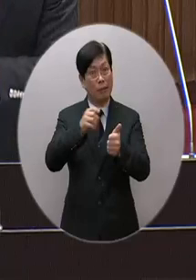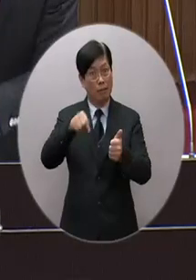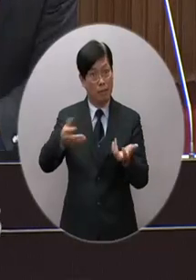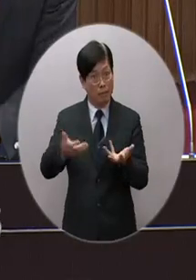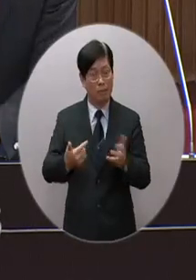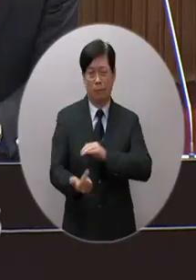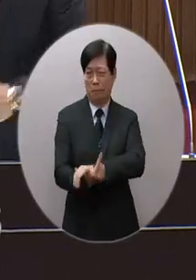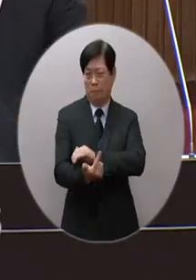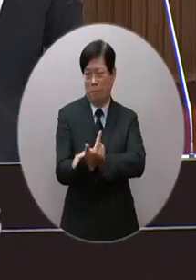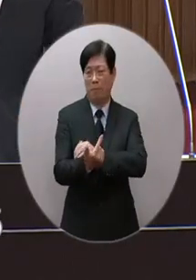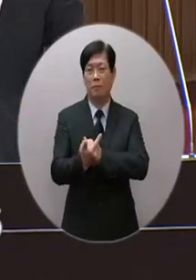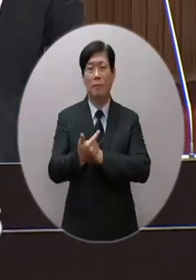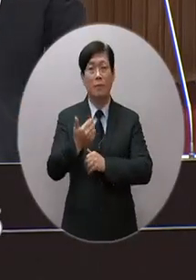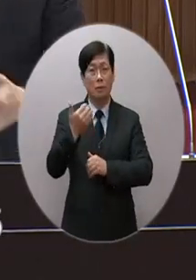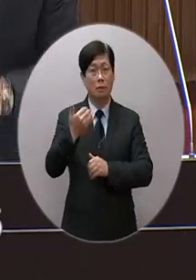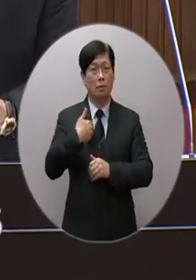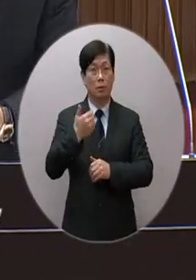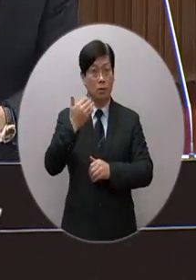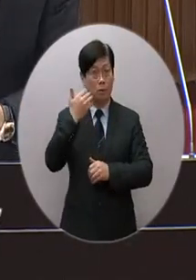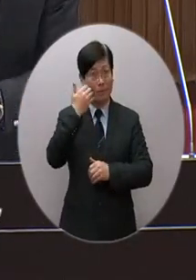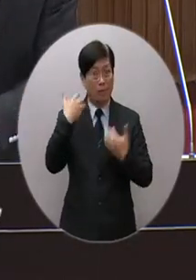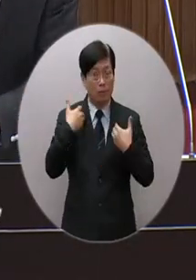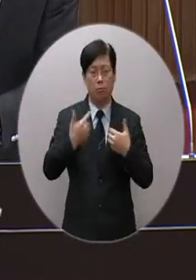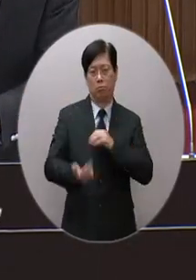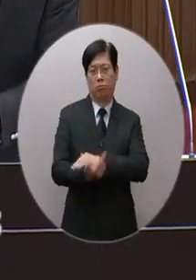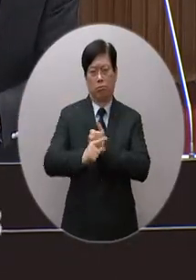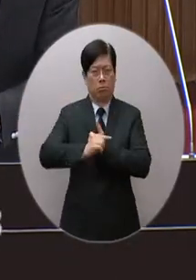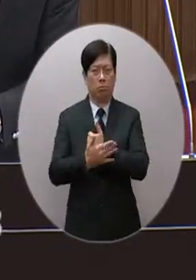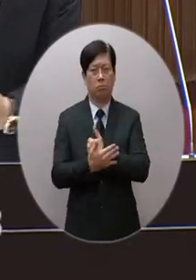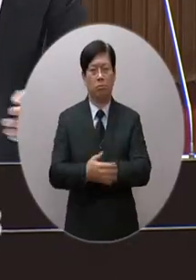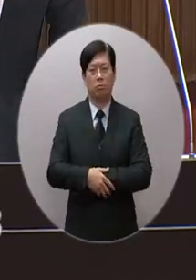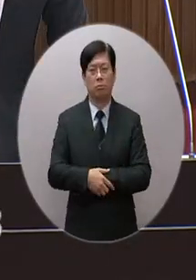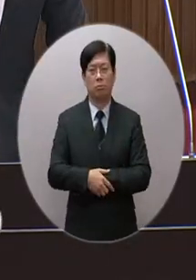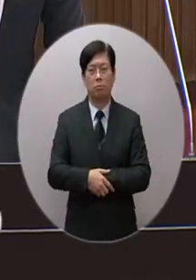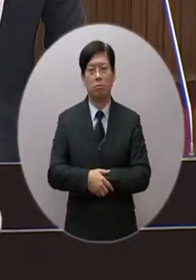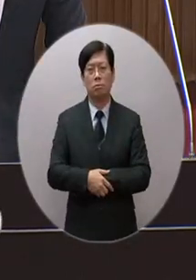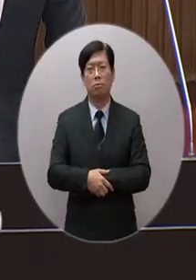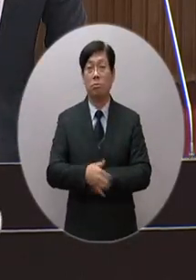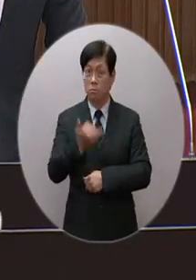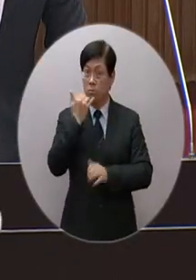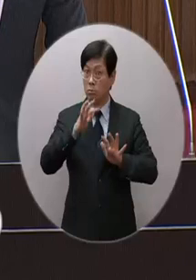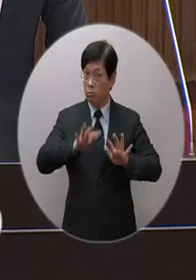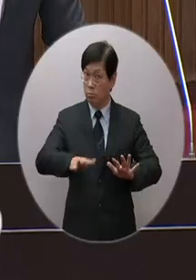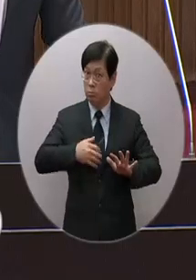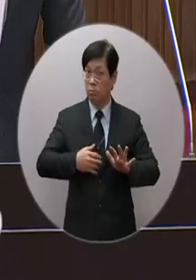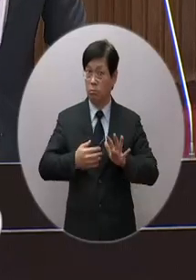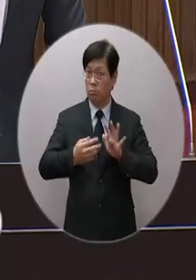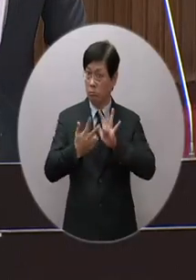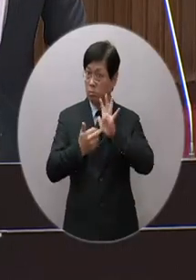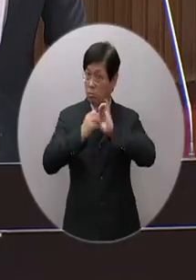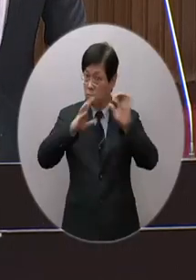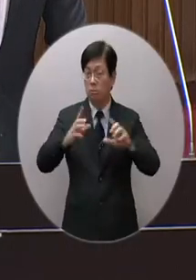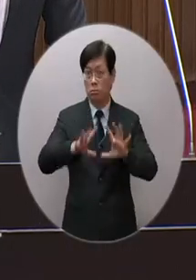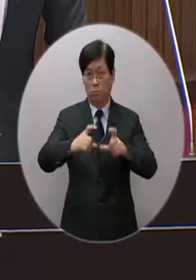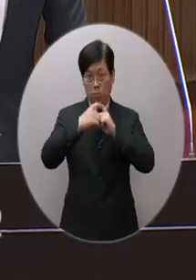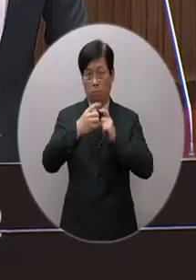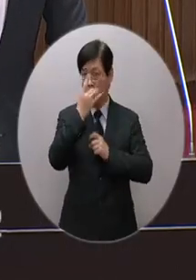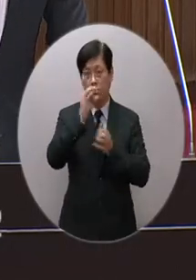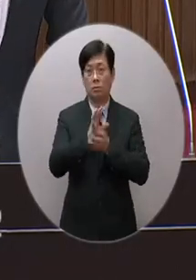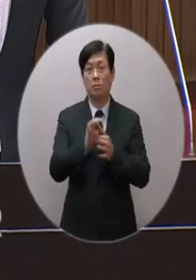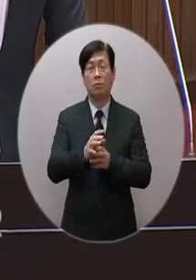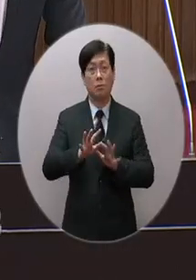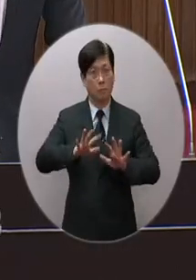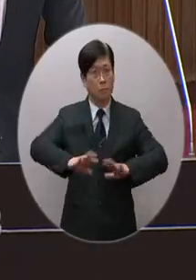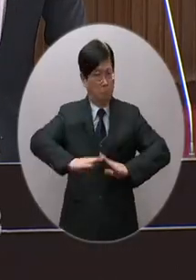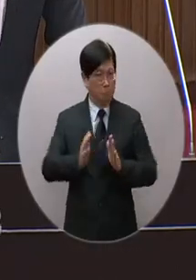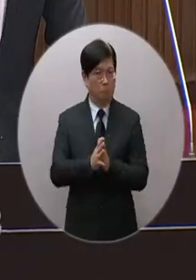个代志赶紧，哪负责任就赶紧啊，免哪负责任。会当今仔日做者，你即马无在搞回答，无要紧，一定